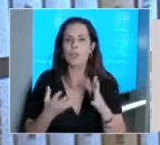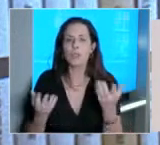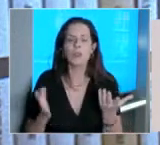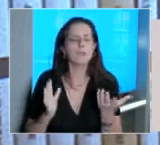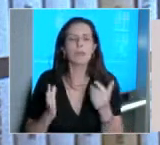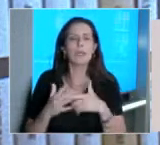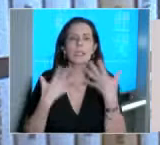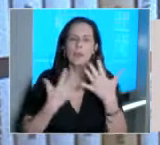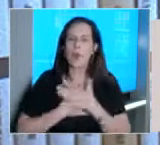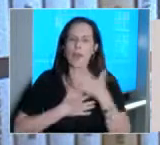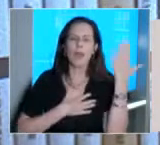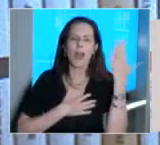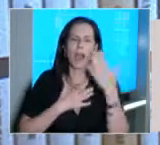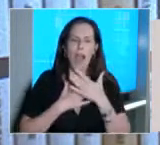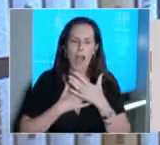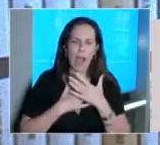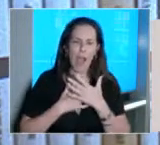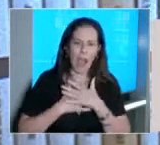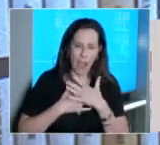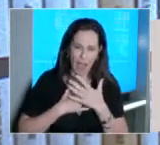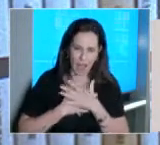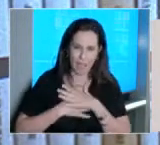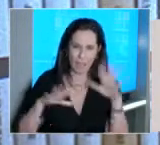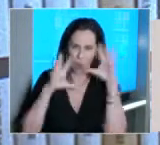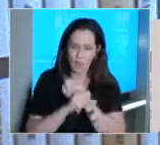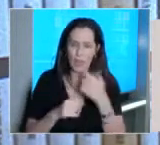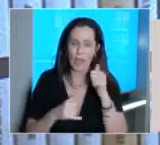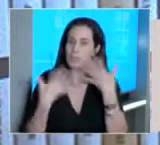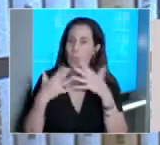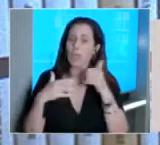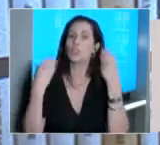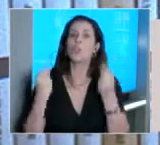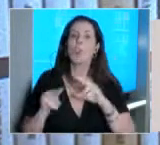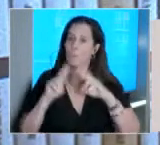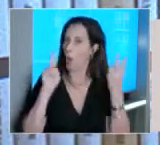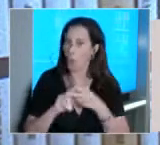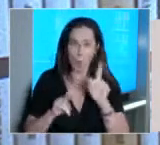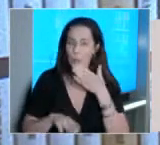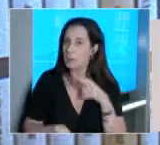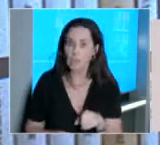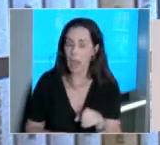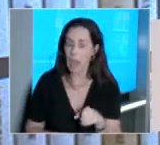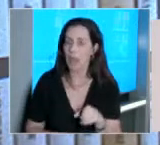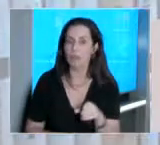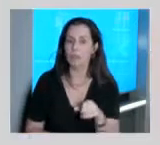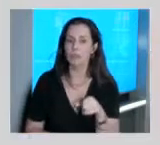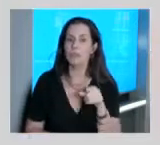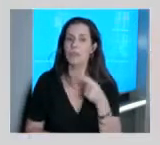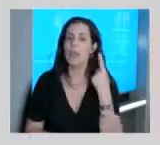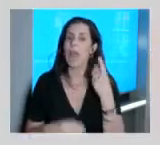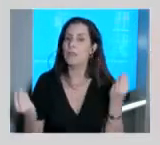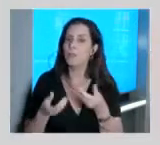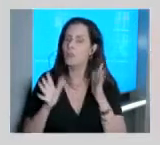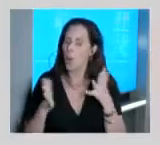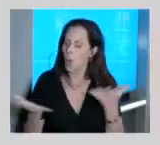מיתולוגית. סיפור על אהבה וחושך זה בעיניי אחד הספרים החשובים והטובים בעולם, לא רק בארץ. ואחד